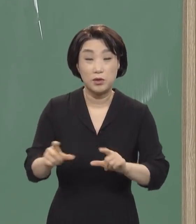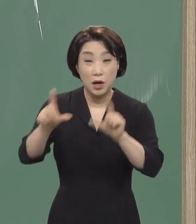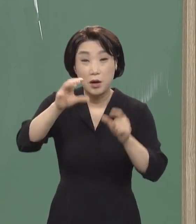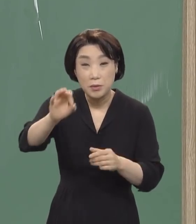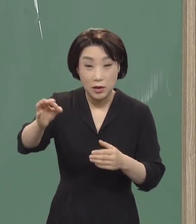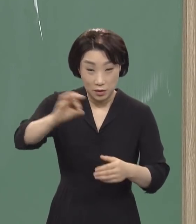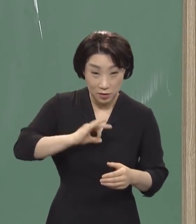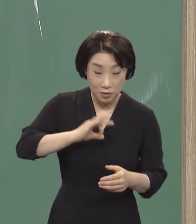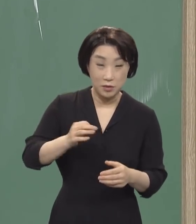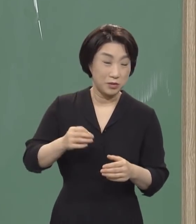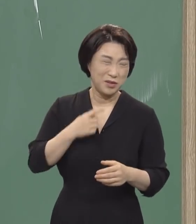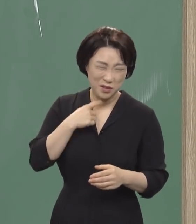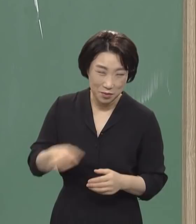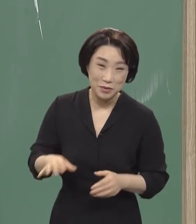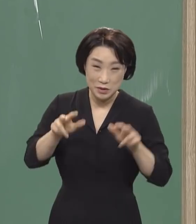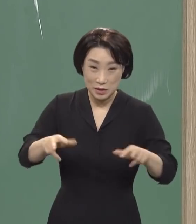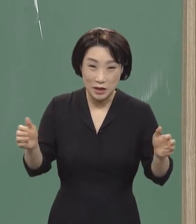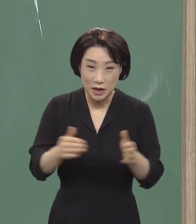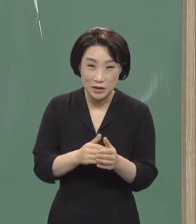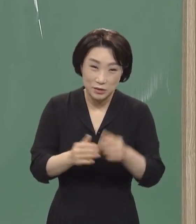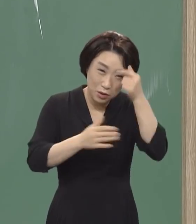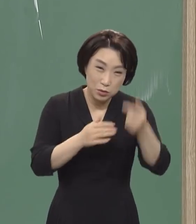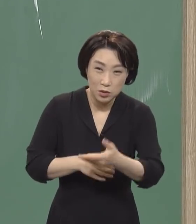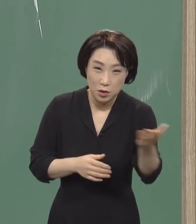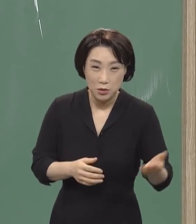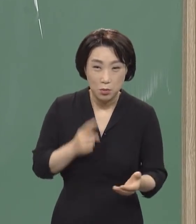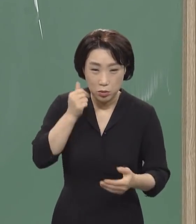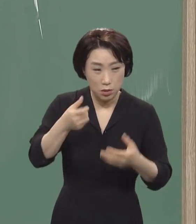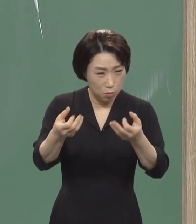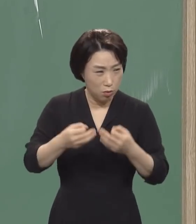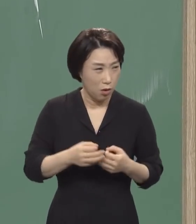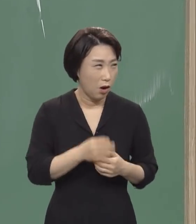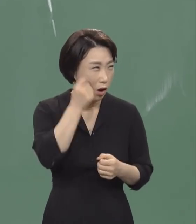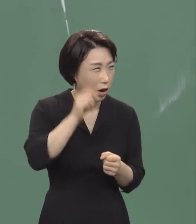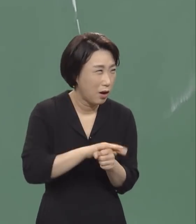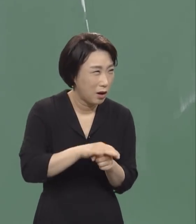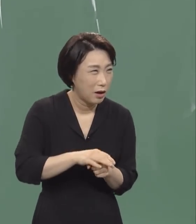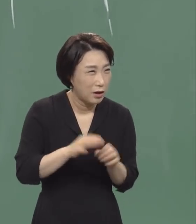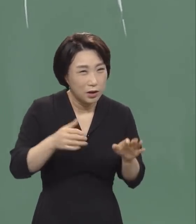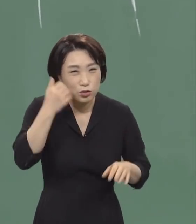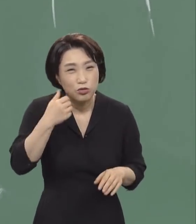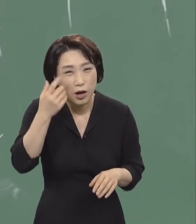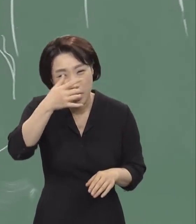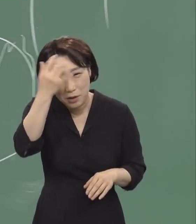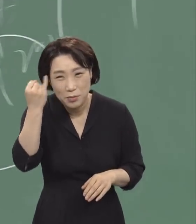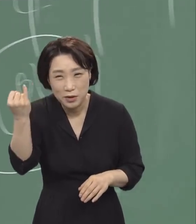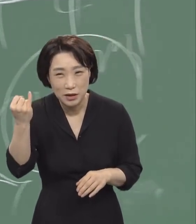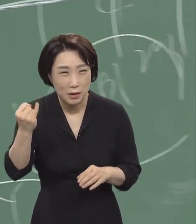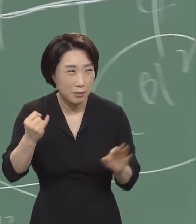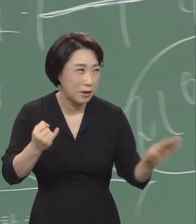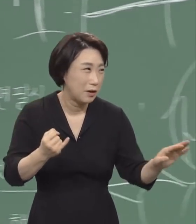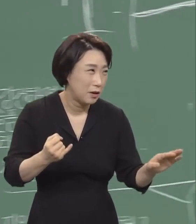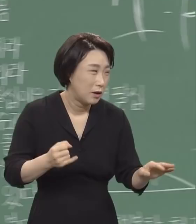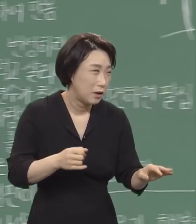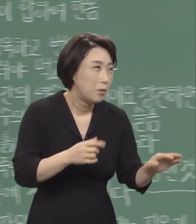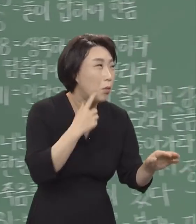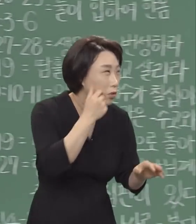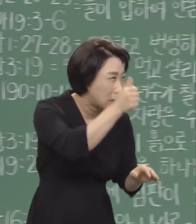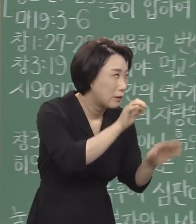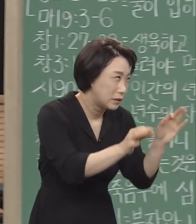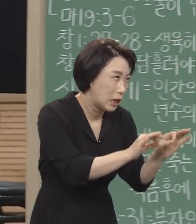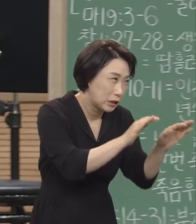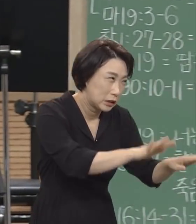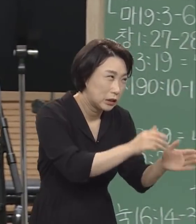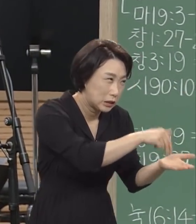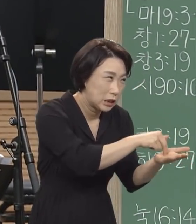한 번도 쉬는 거지 이게 성주들이 너무 불쌍하니까 어떤 할머니는 지나가면 목사님 잠깐 서기셔 그러면